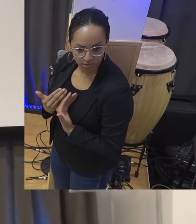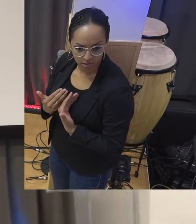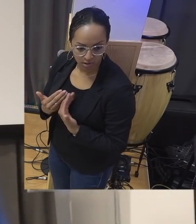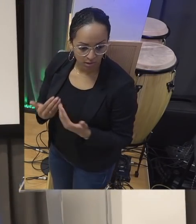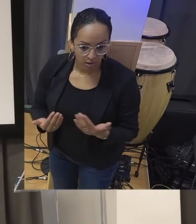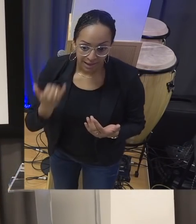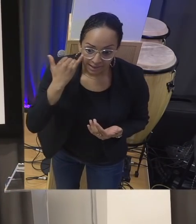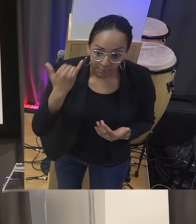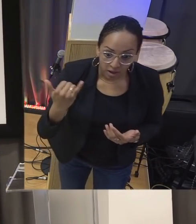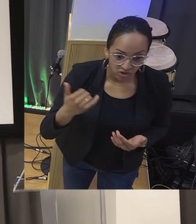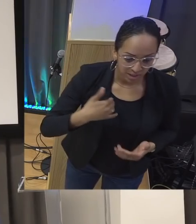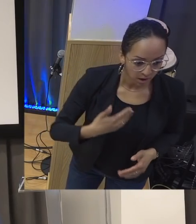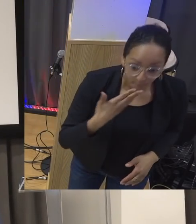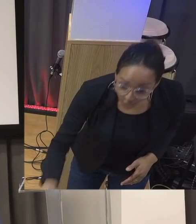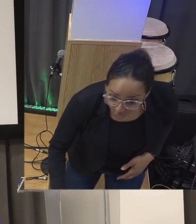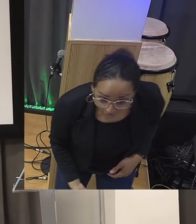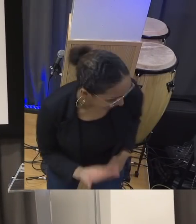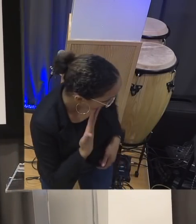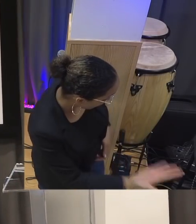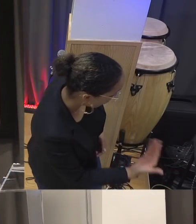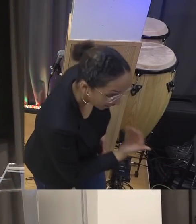tous ceux. Mais à Paris, ils vont appeler l'hôpital psychiatrique.